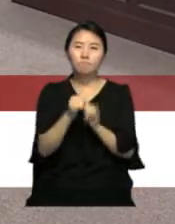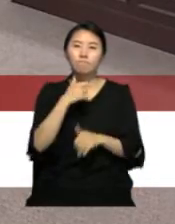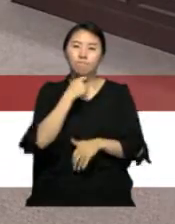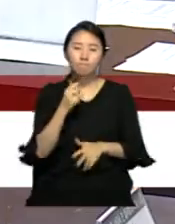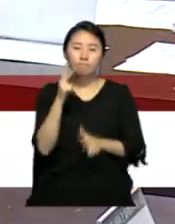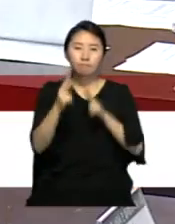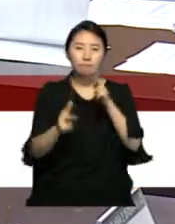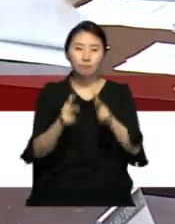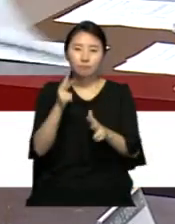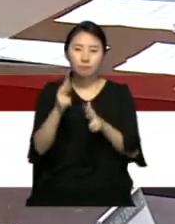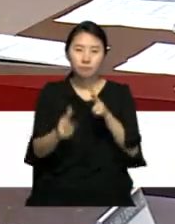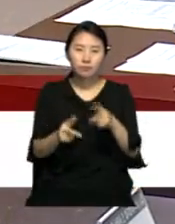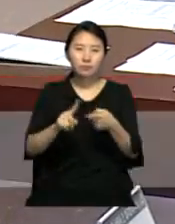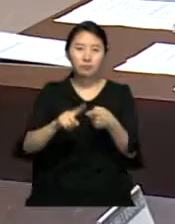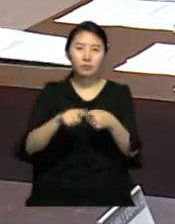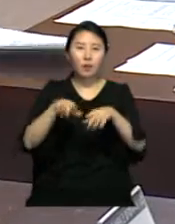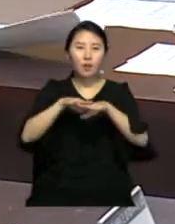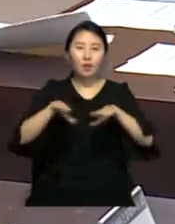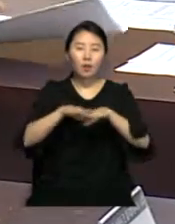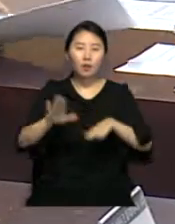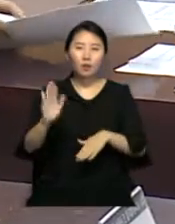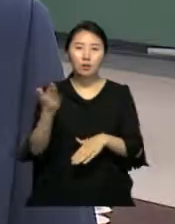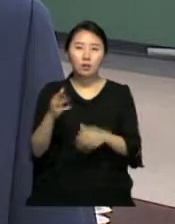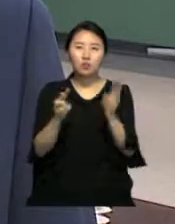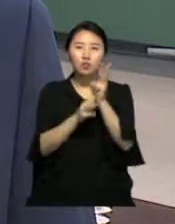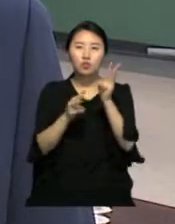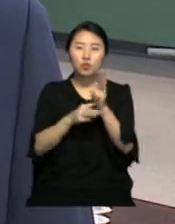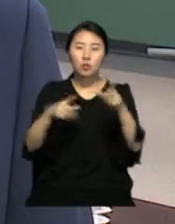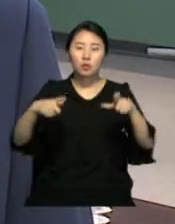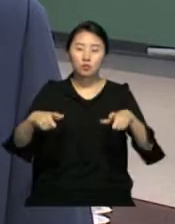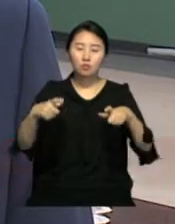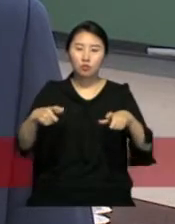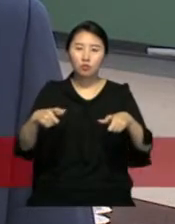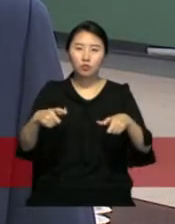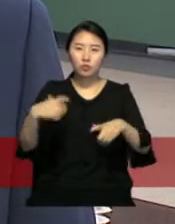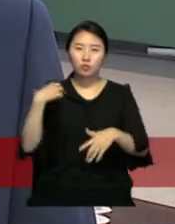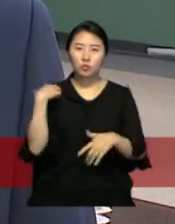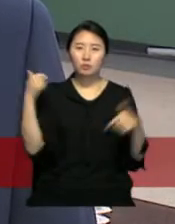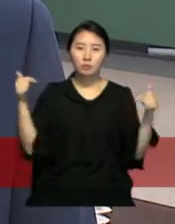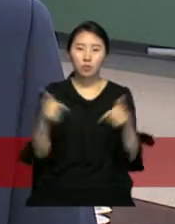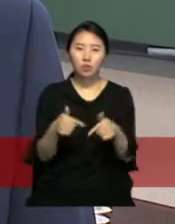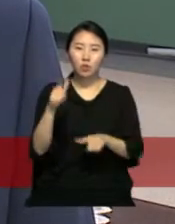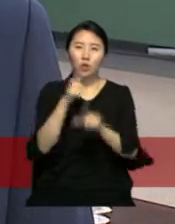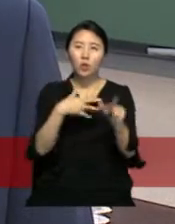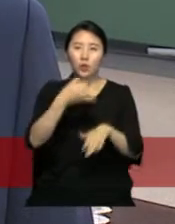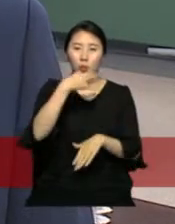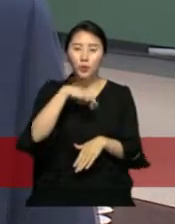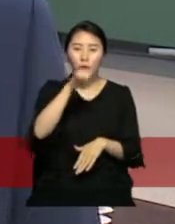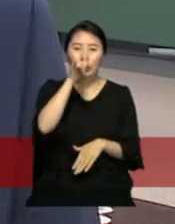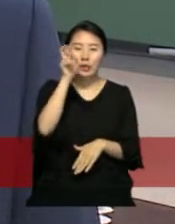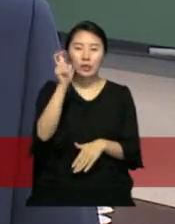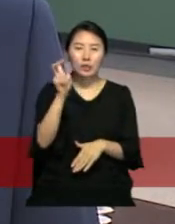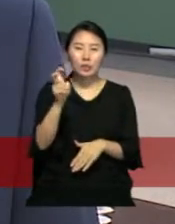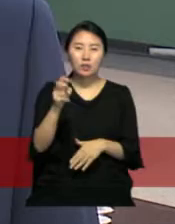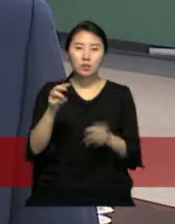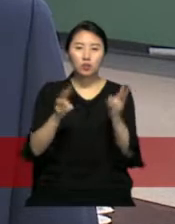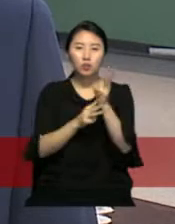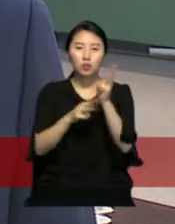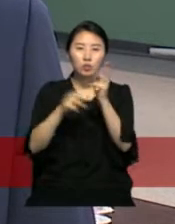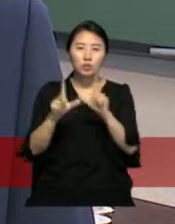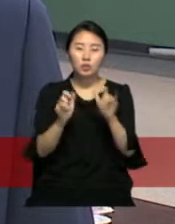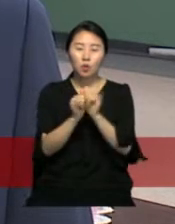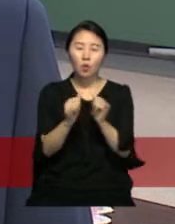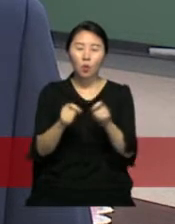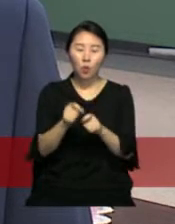사업 해결에 청신호가 켜졌습니다. 중랑구 부담은 최소화하면서 여러 가지 효과가 있습니다. 중랑구민들의